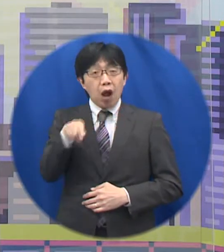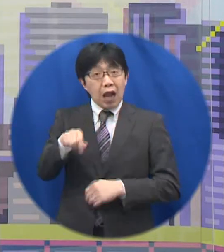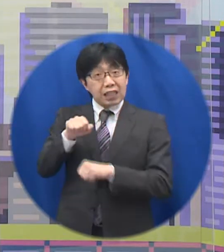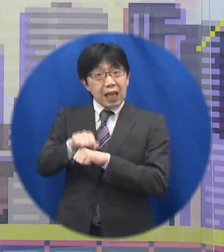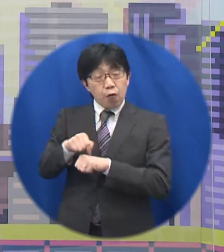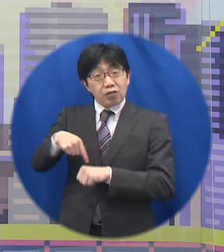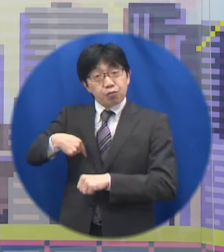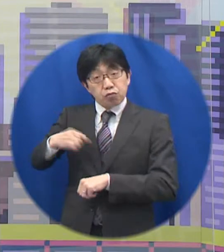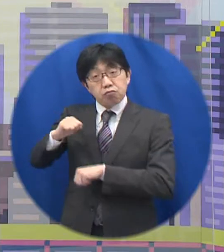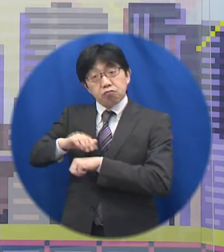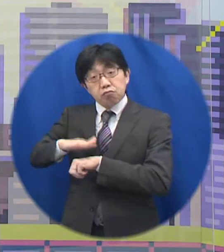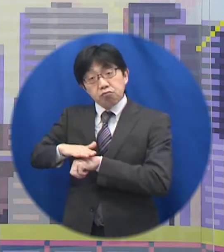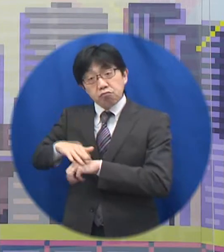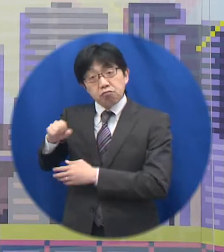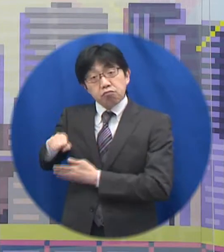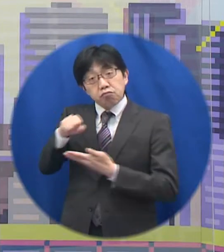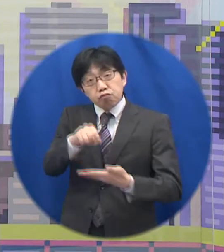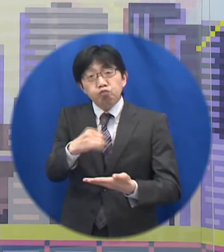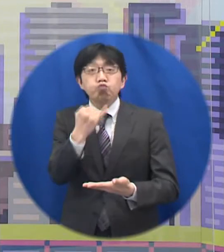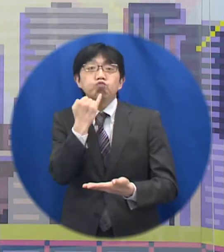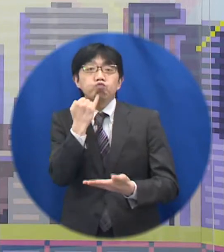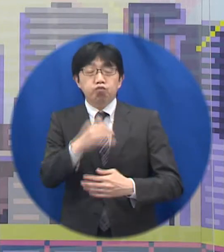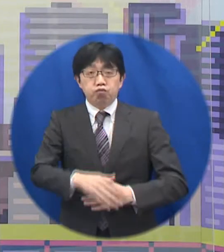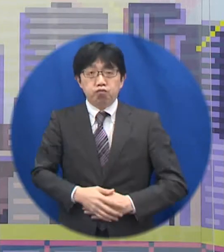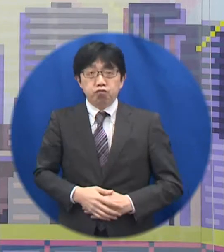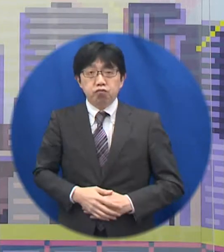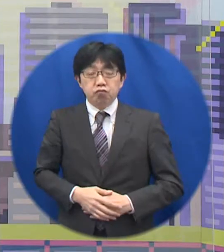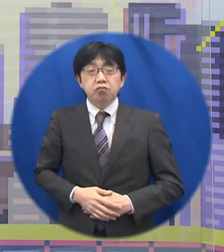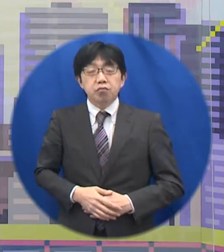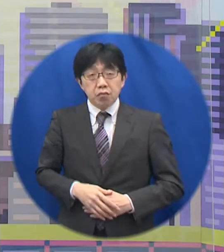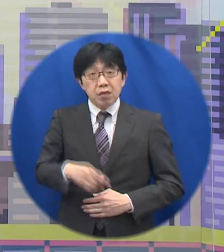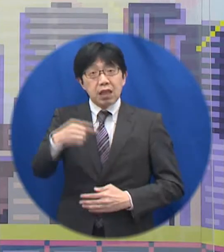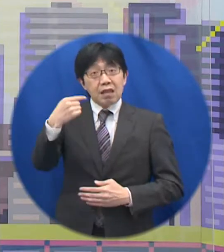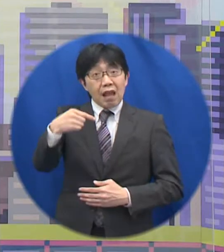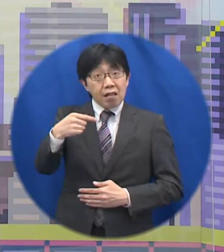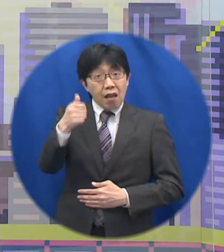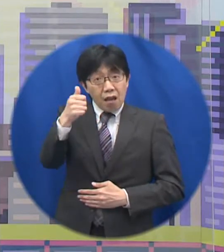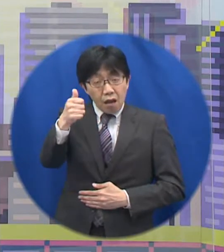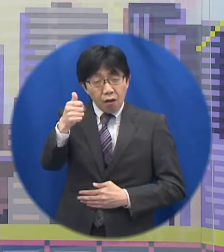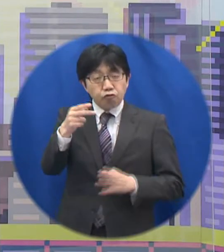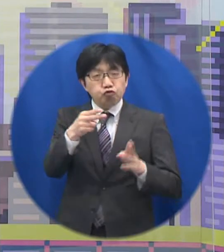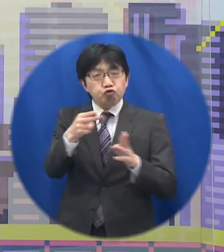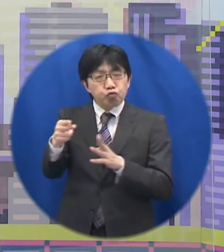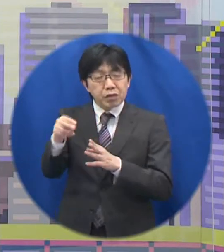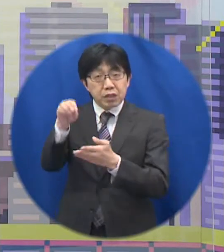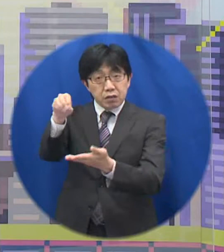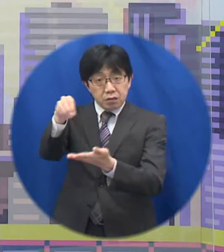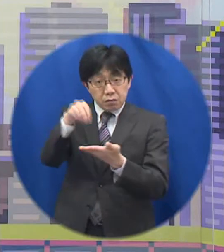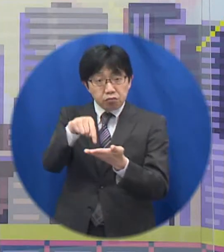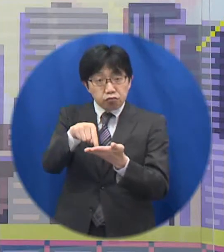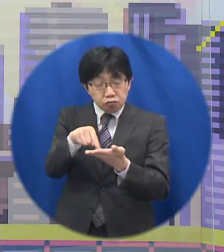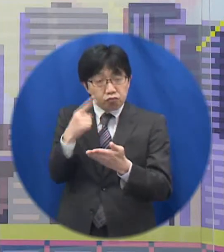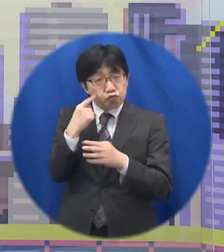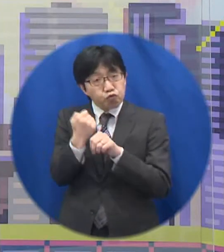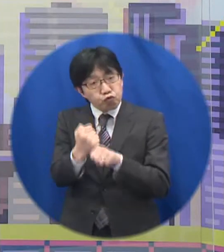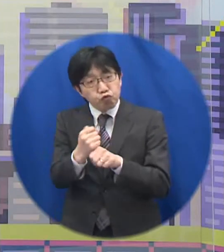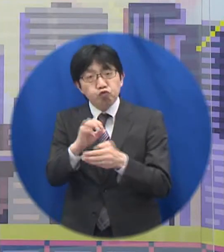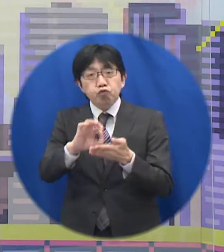込むこともできます。もちろん講師が用意した材料を使うことも可能です